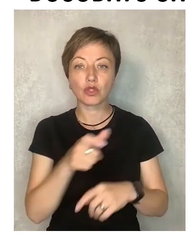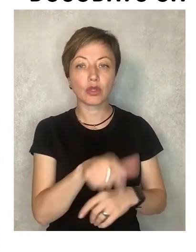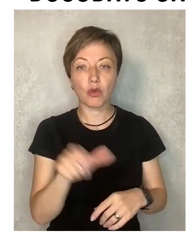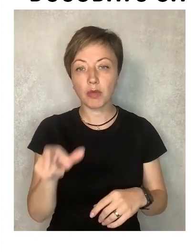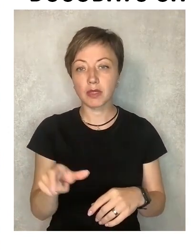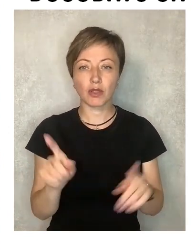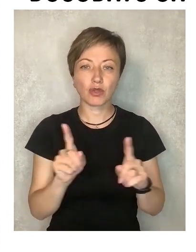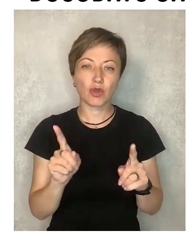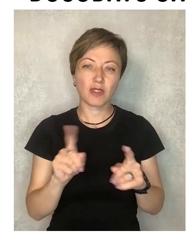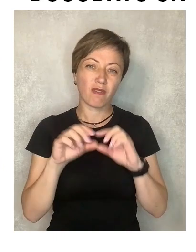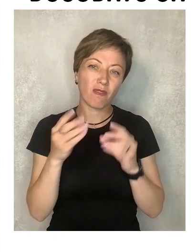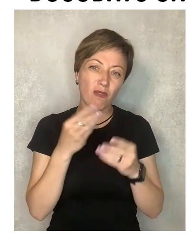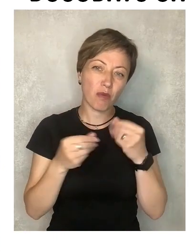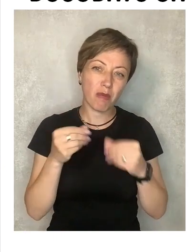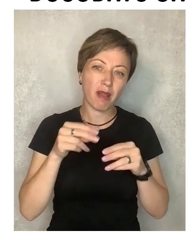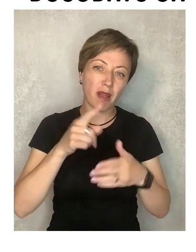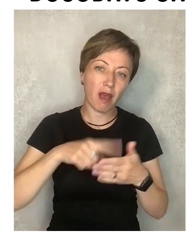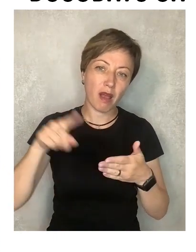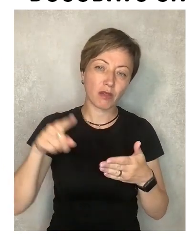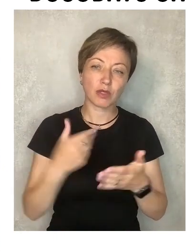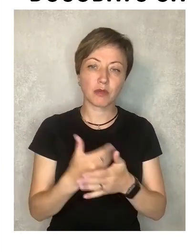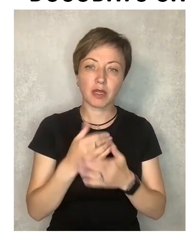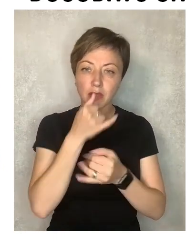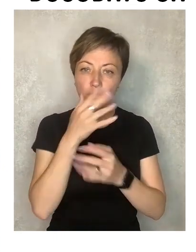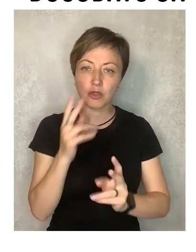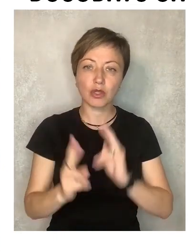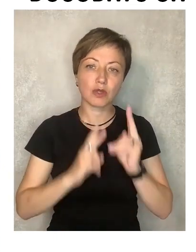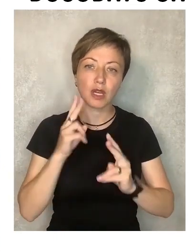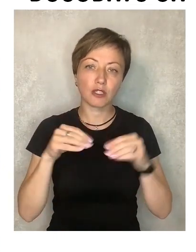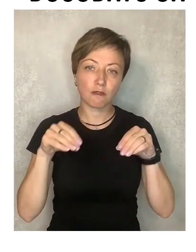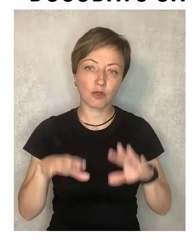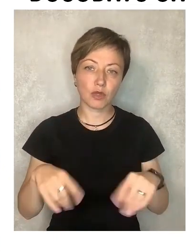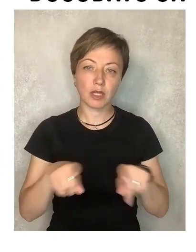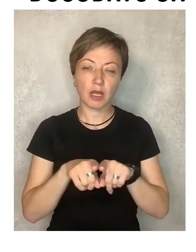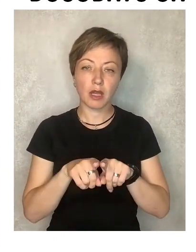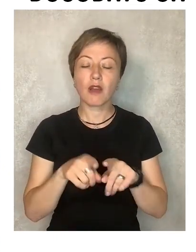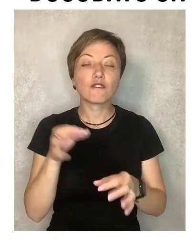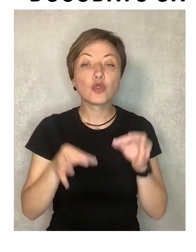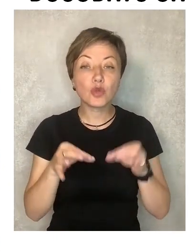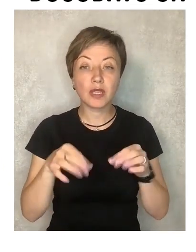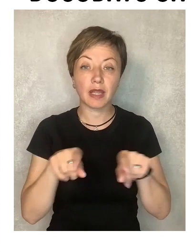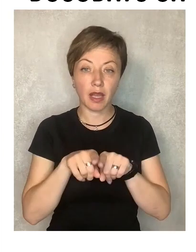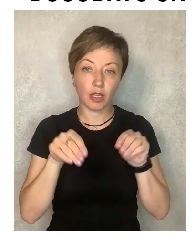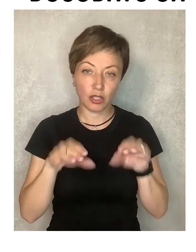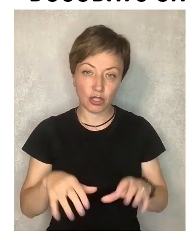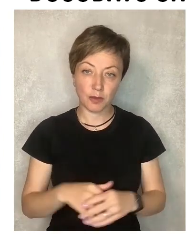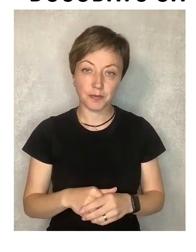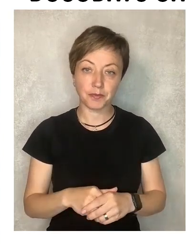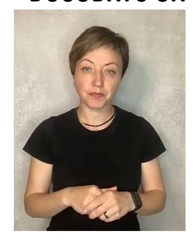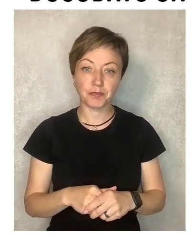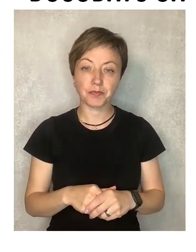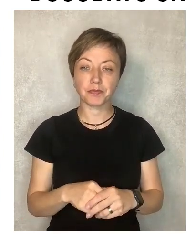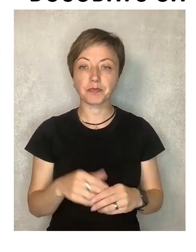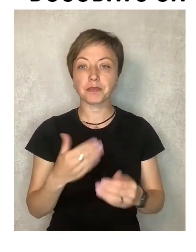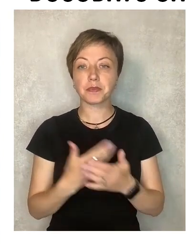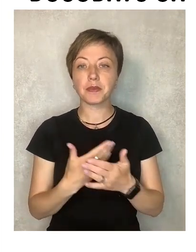для того, щоб потім там не можна було, наприклад, оскаржити в суді таке рішення. От. Ну і так, скажімо так, тізер